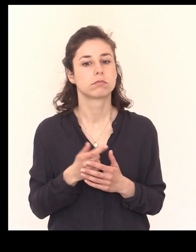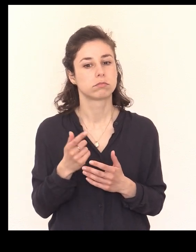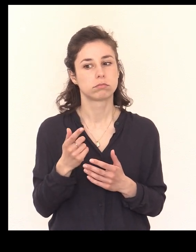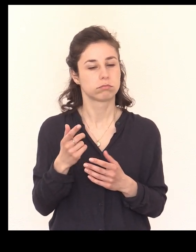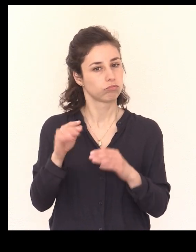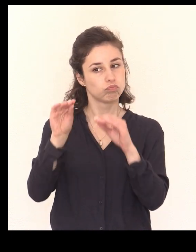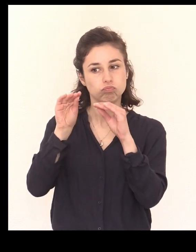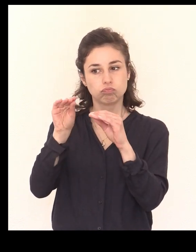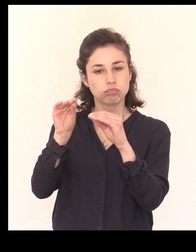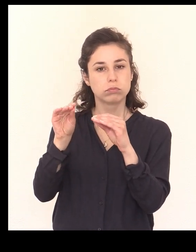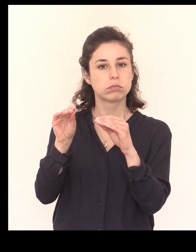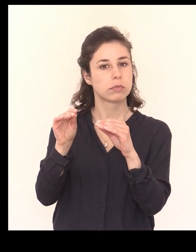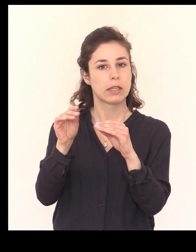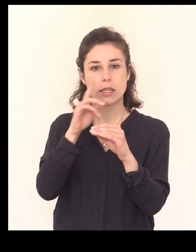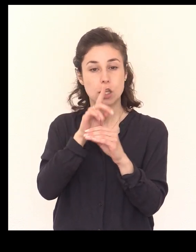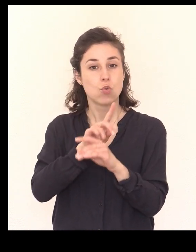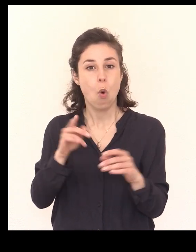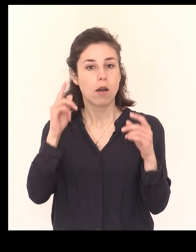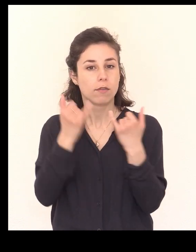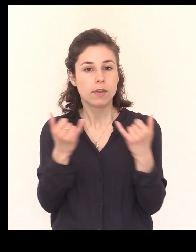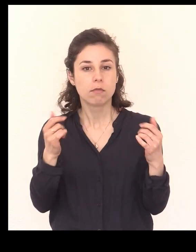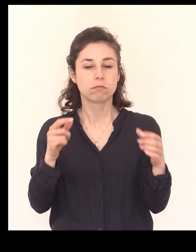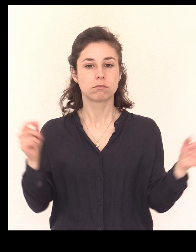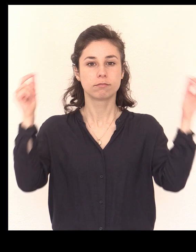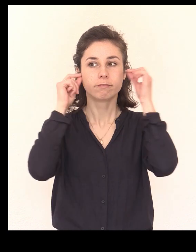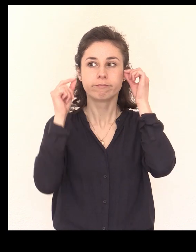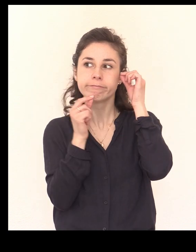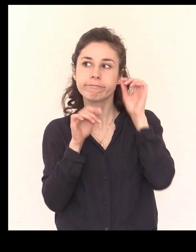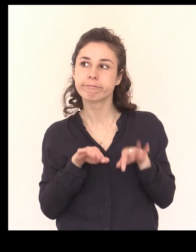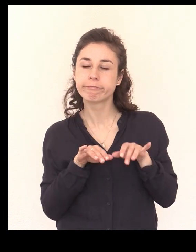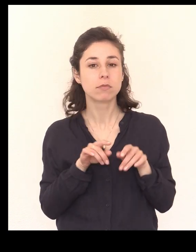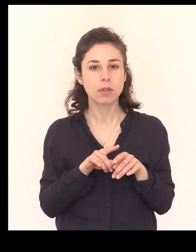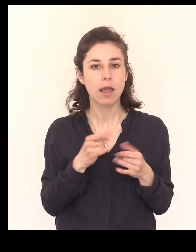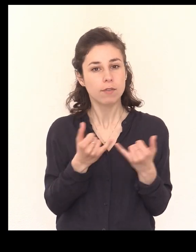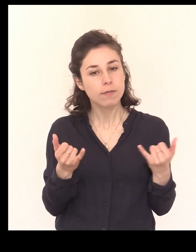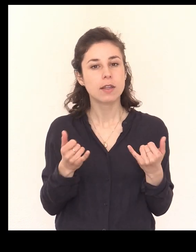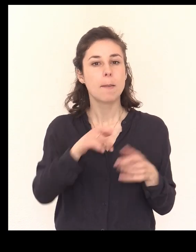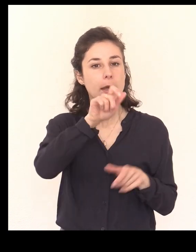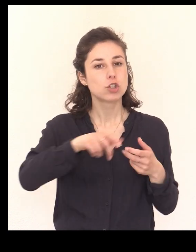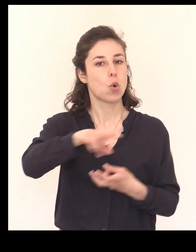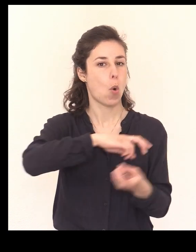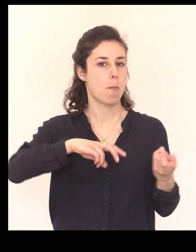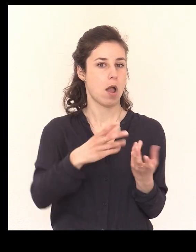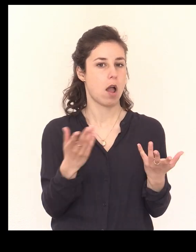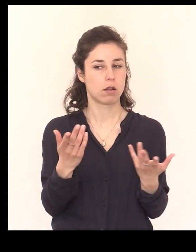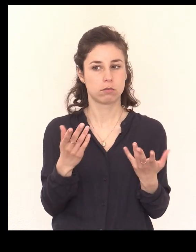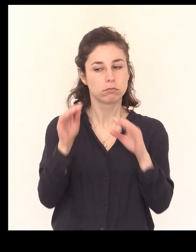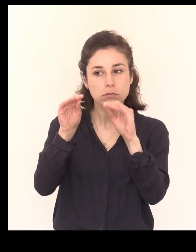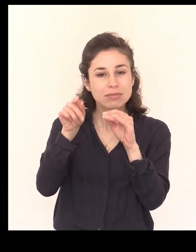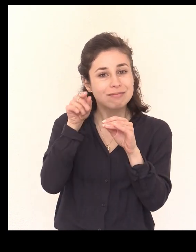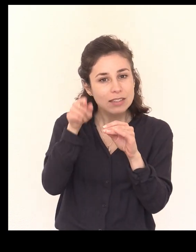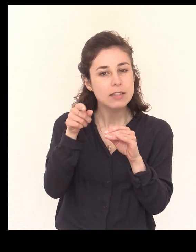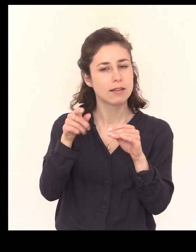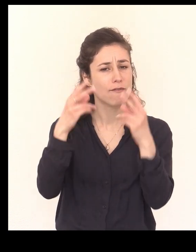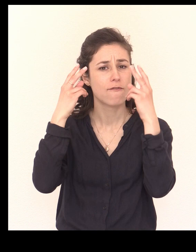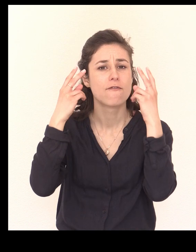nur beigebracht bekommen, wie sie ein Headset aufsetzen, sondern wie sie mit Menschen umzugehen haben. Das ist ja das A